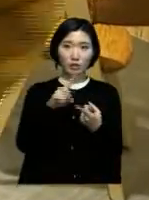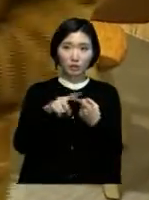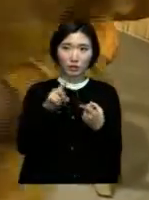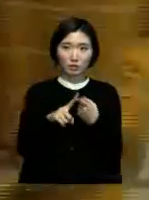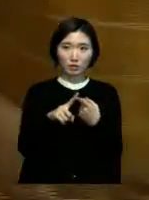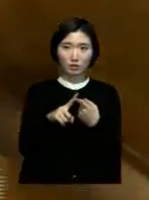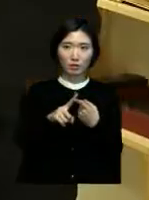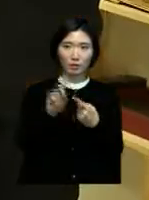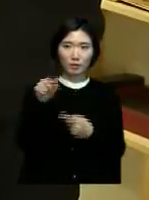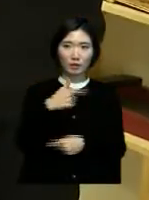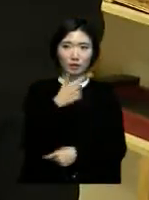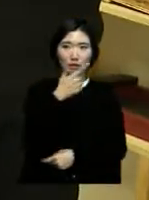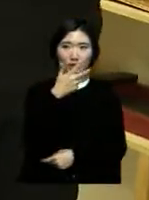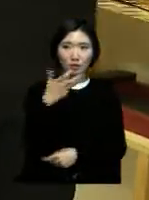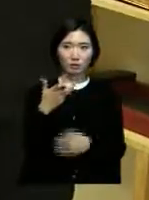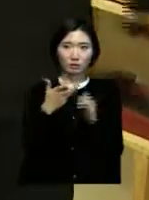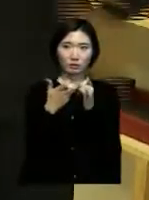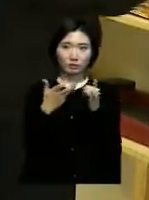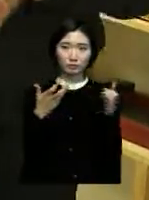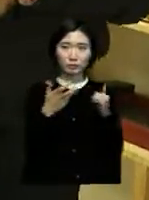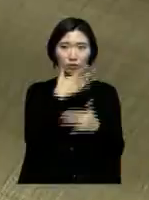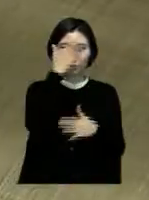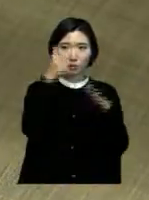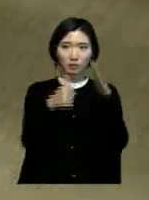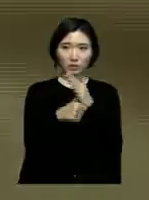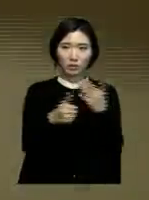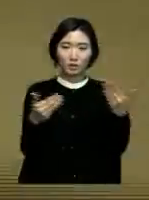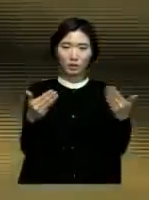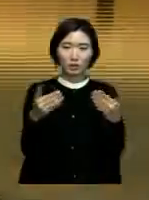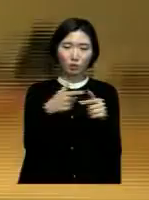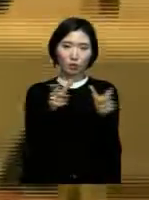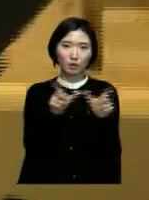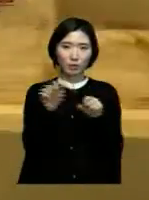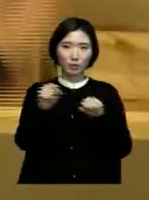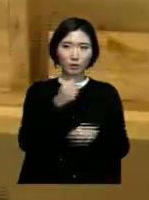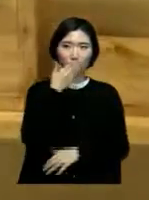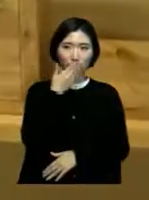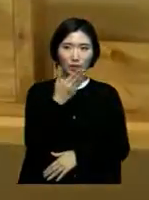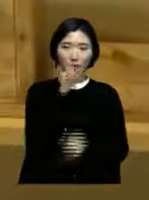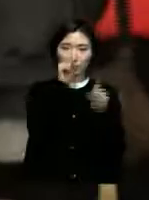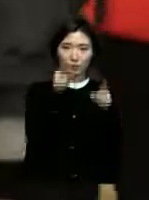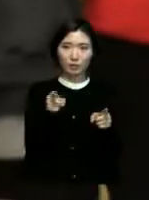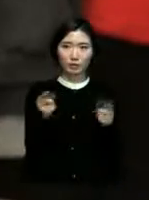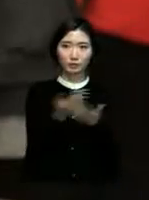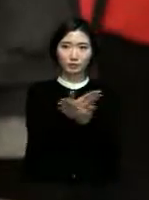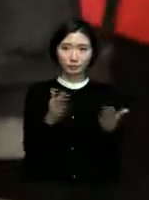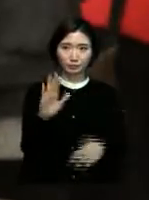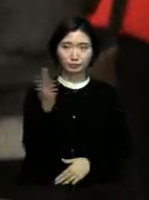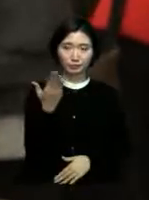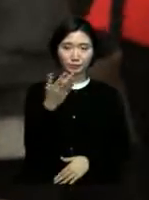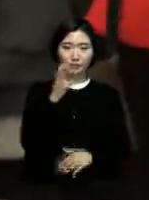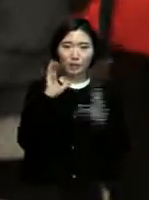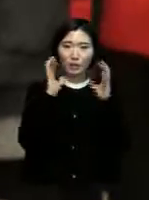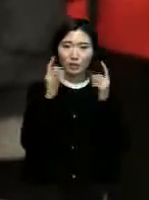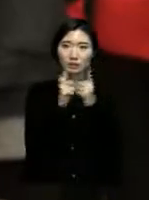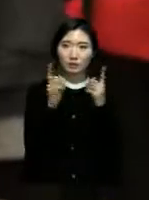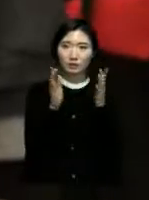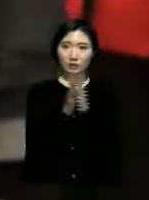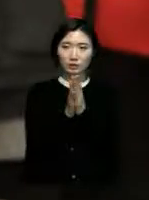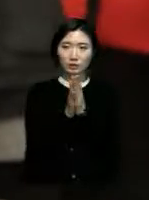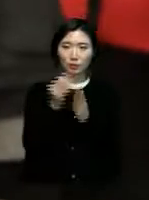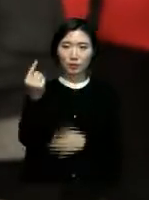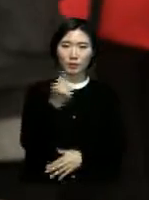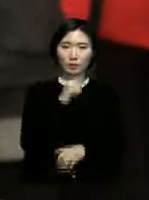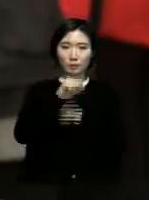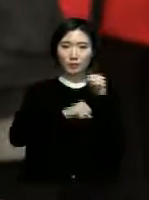운영해 118명의 청소년들에게 또래 활동의 기회를 제공하기도 했습니다. 아이들이 와서 마음껏